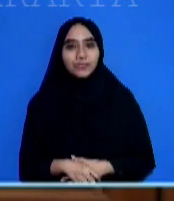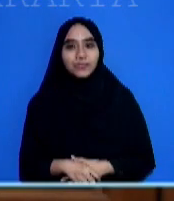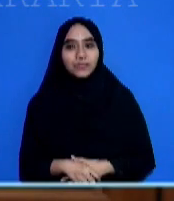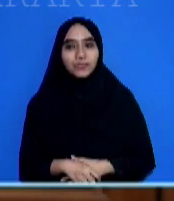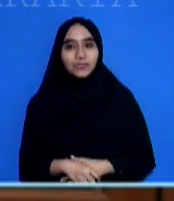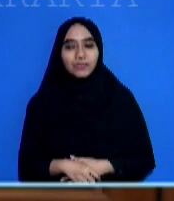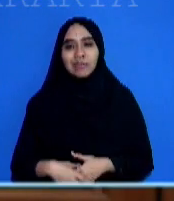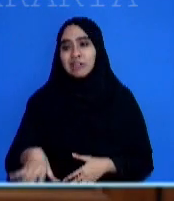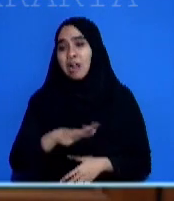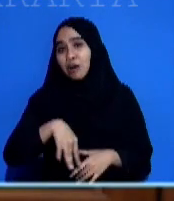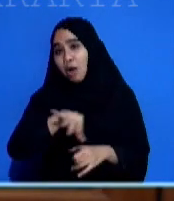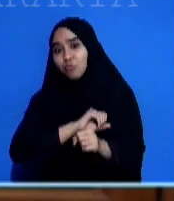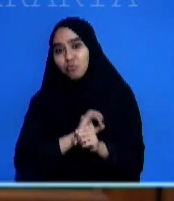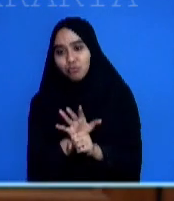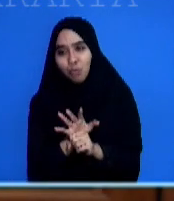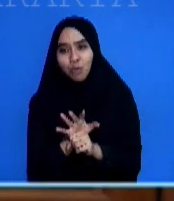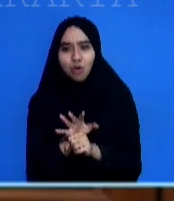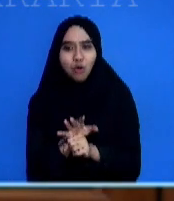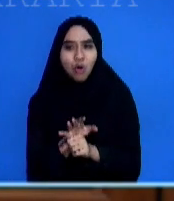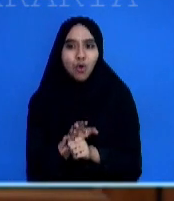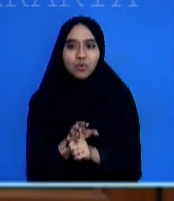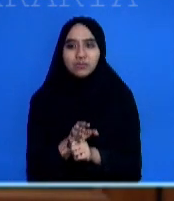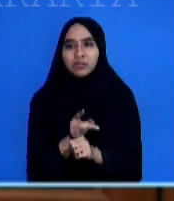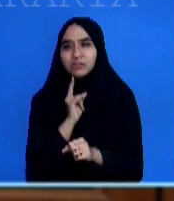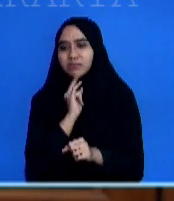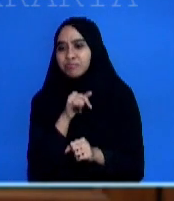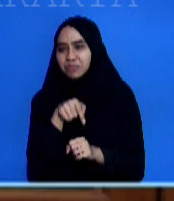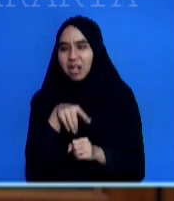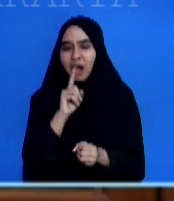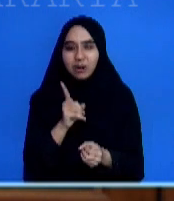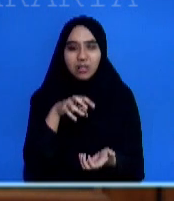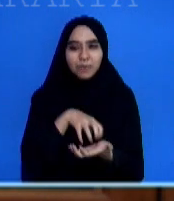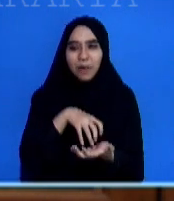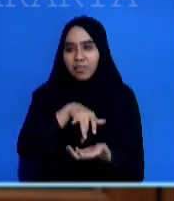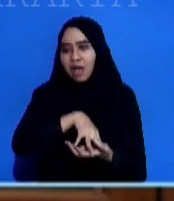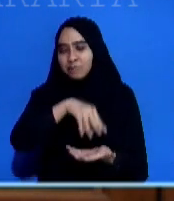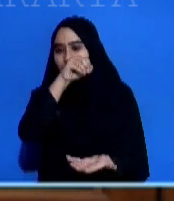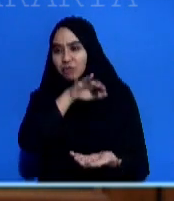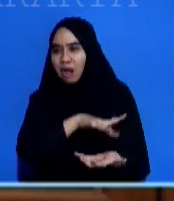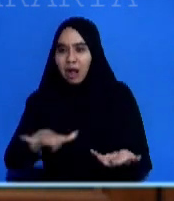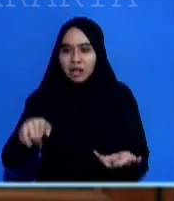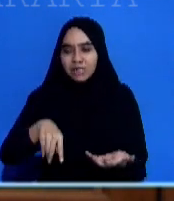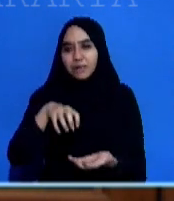laladan Kabupaten kulonog poensi Inang